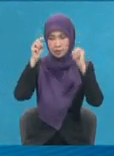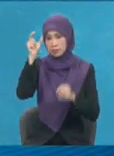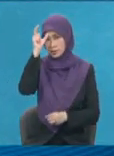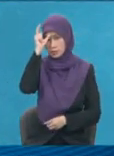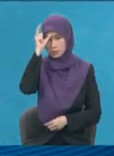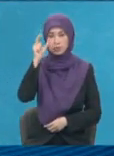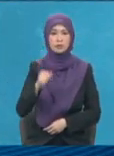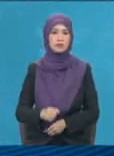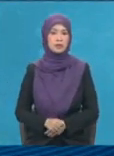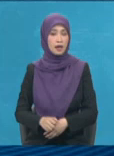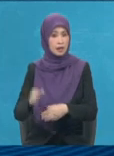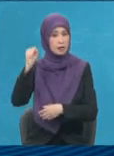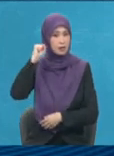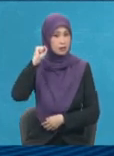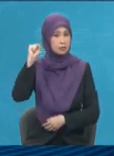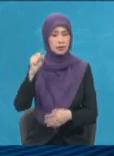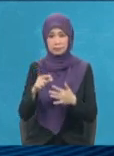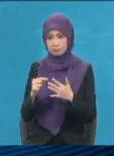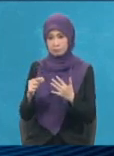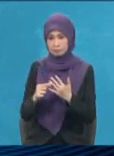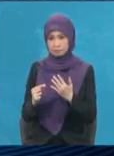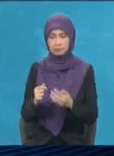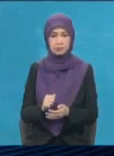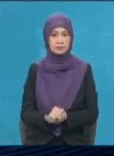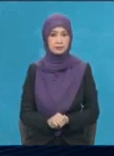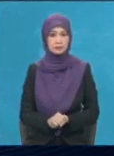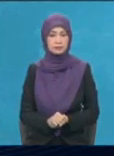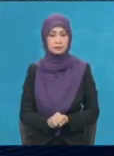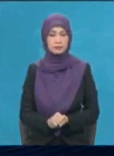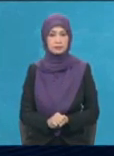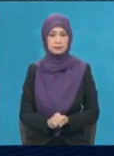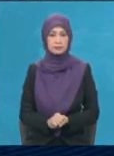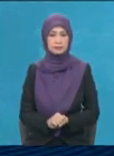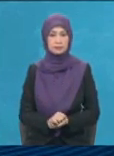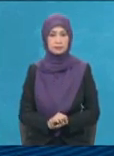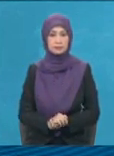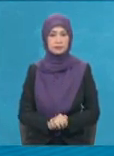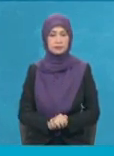dengan kemenangannya dalam pilihan Raya praset dan baru-baru ini